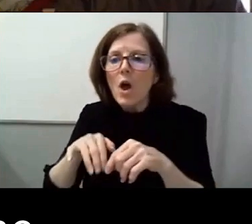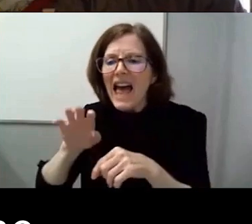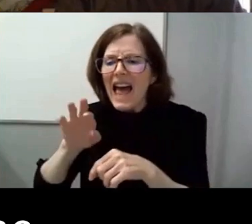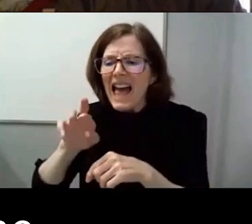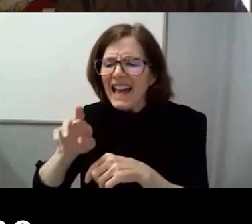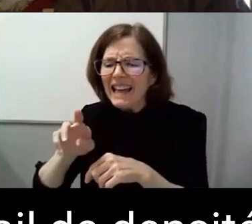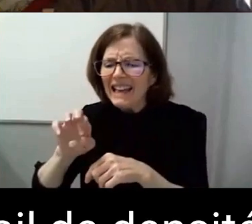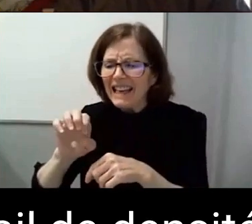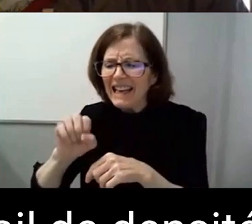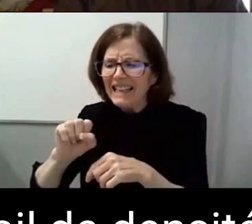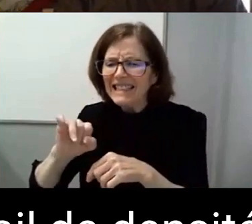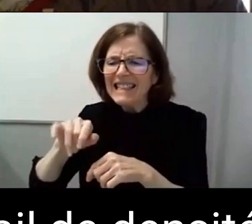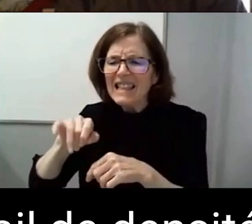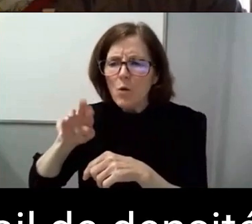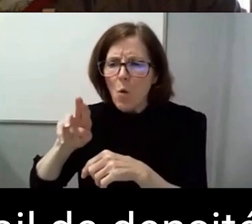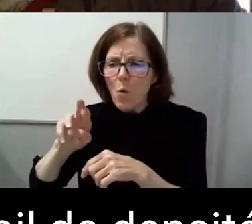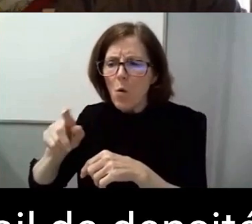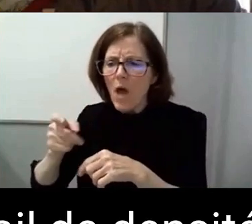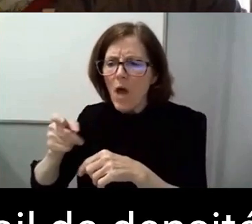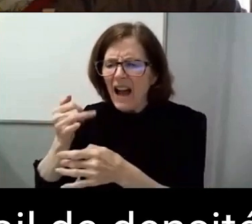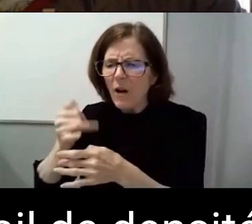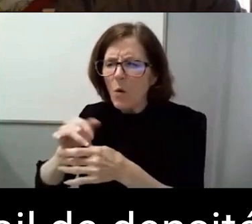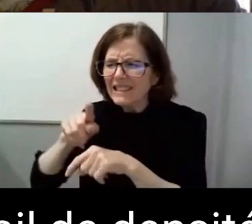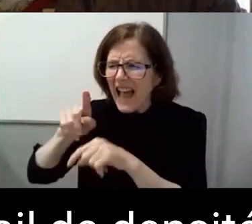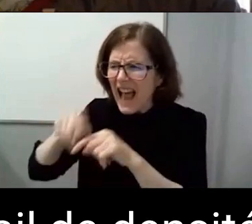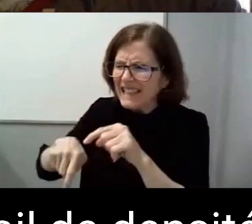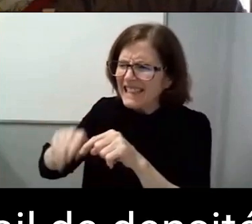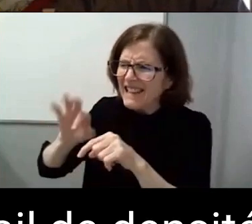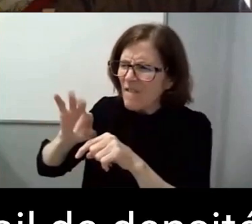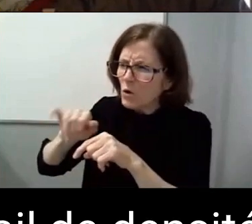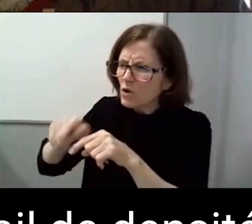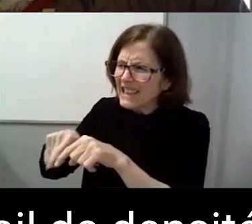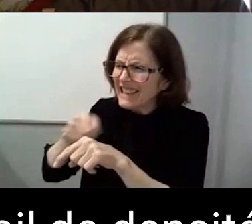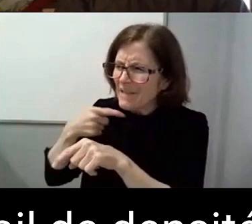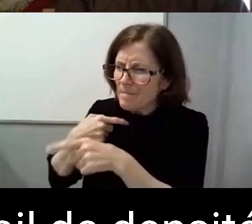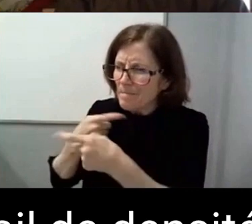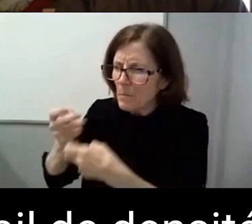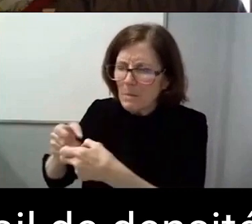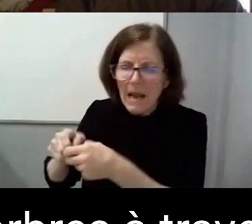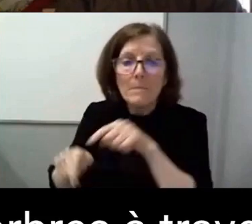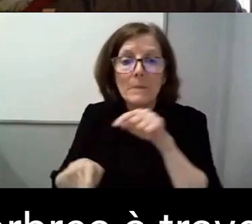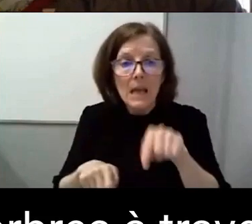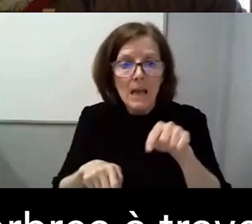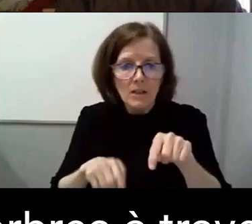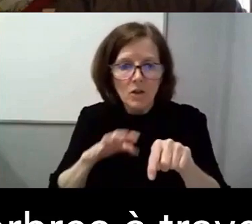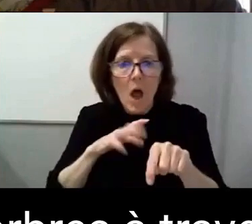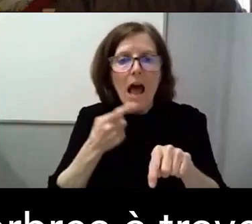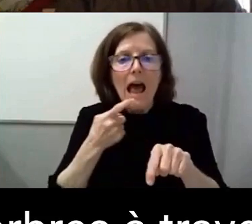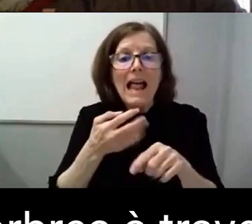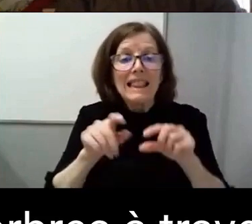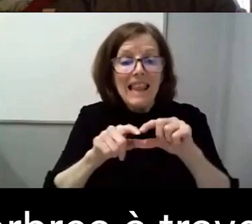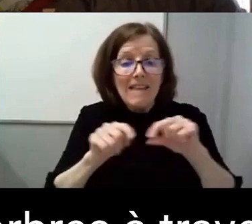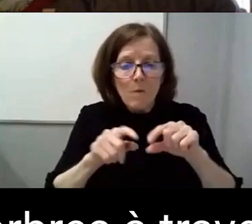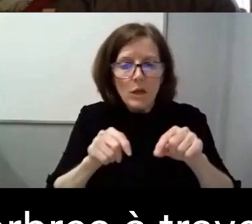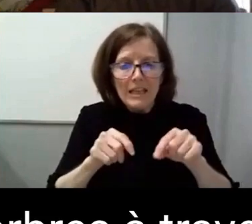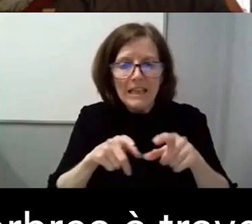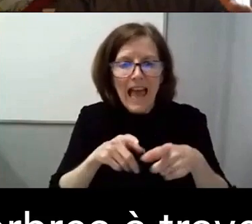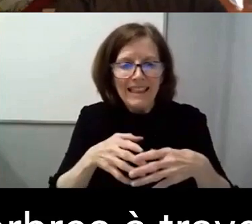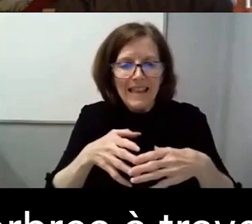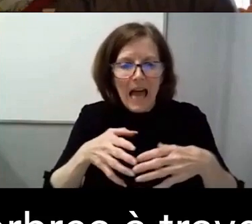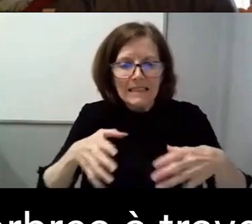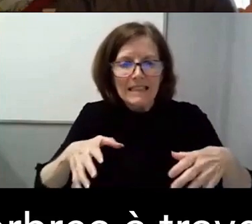causent problème. Mais les feuillus, encore là, ont un vaste éventail de densité. Souvent, c'est la manière dont on